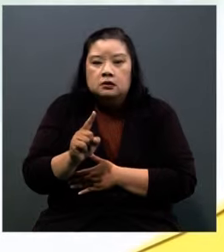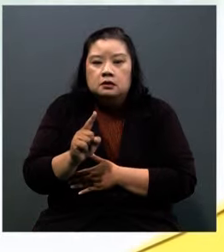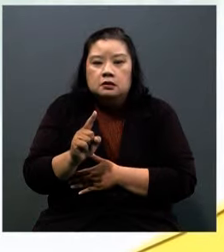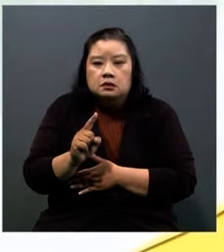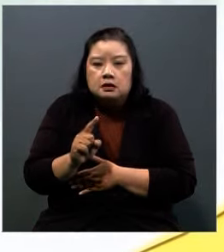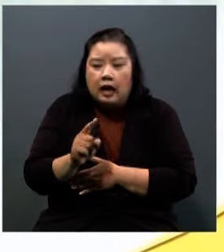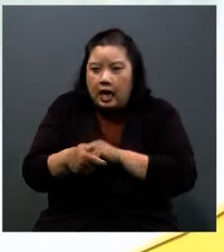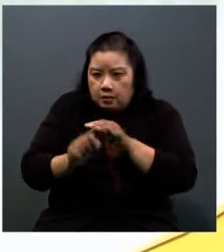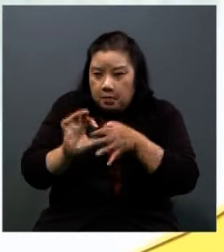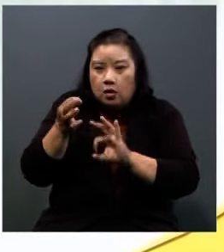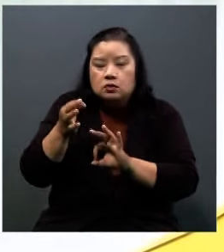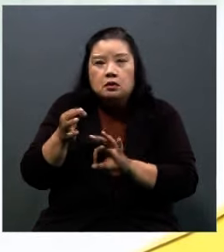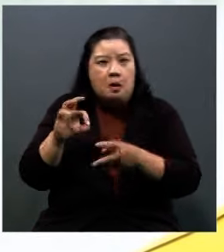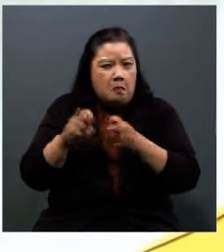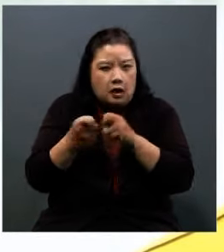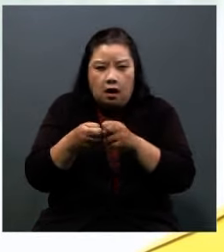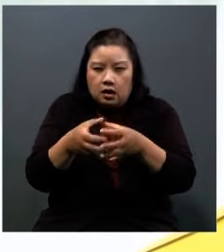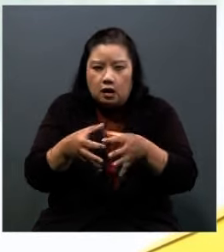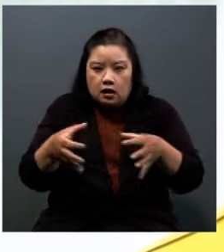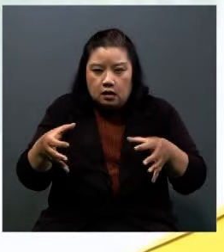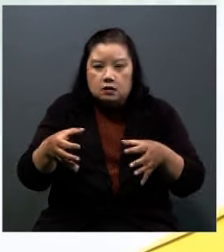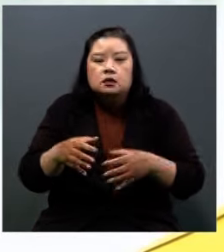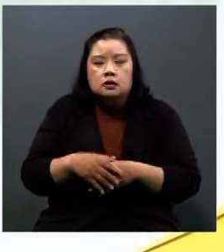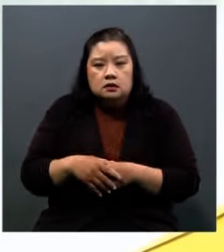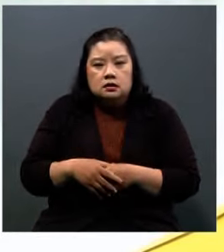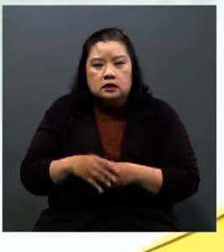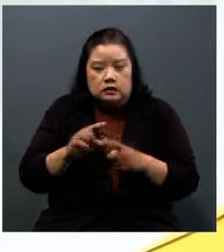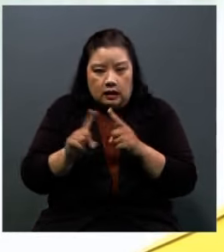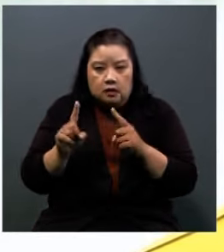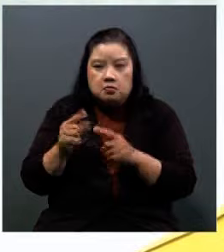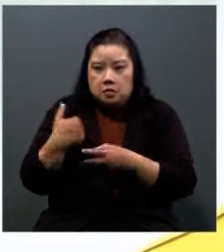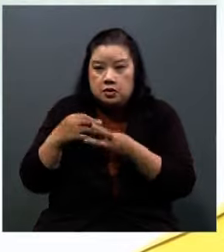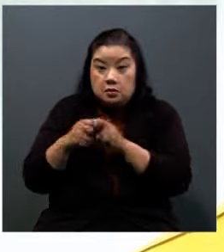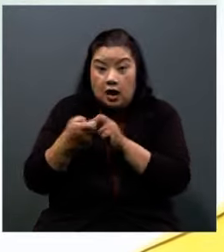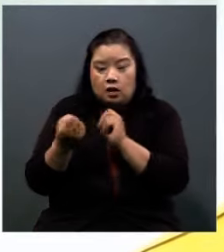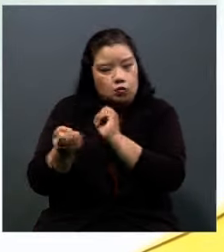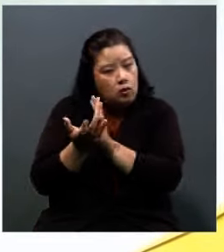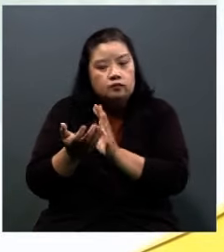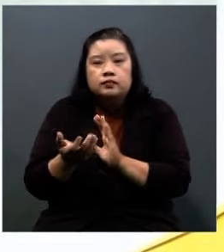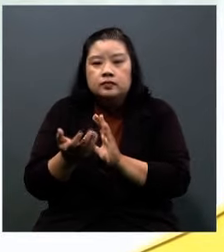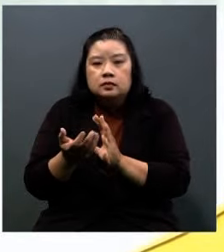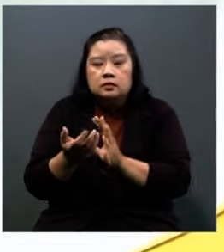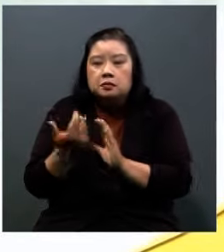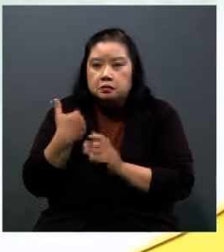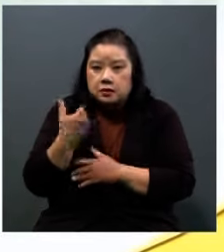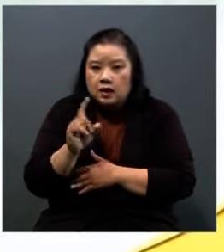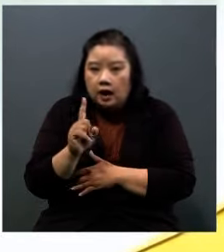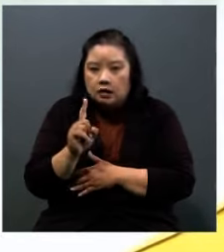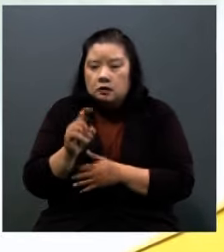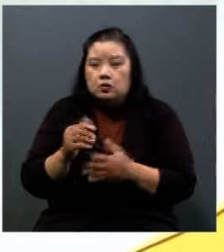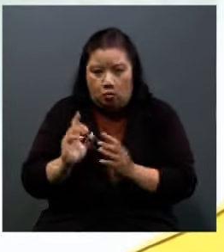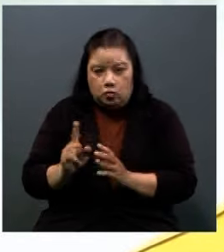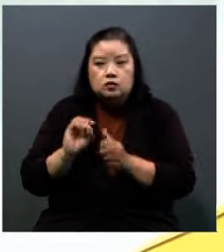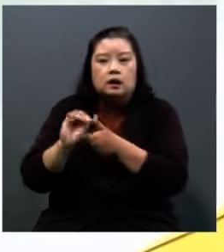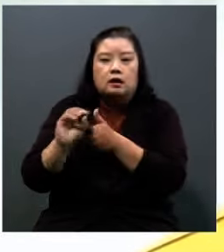มันก็เผาได้นะครับทั้งก็เกิดความสะดวกขึ้นแต่เป็นเรื่องที่มันมีผลกระทบอย่างร้ายแรงนะครับทั้งเรื่องของการให้ความรู้ทางก